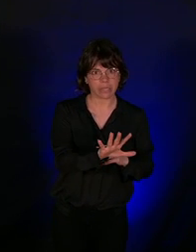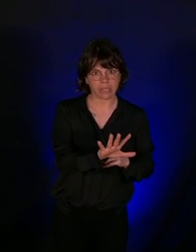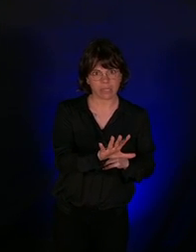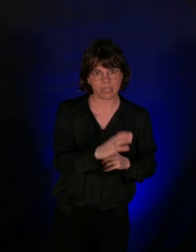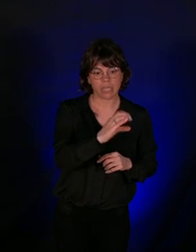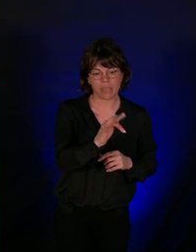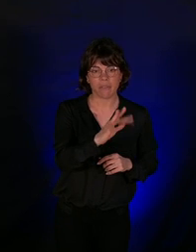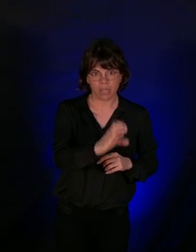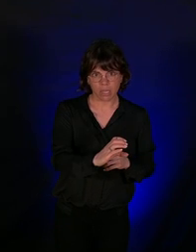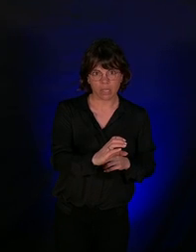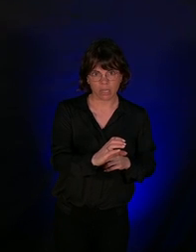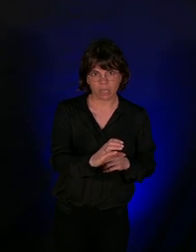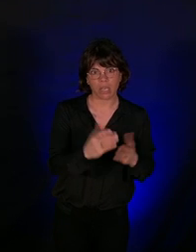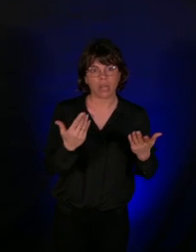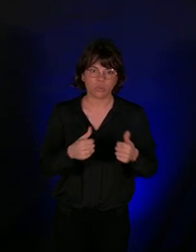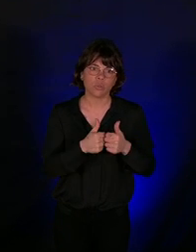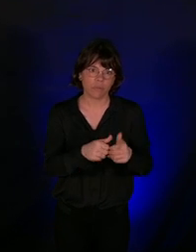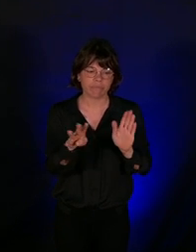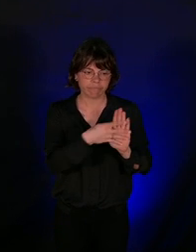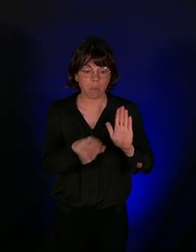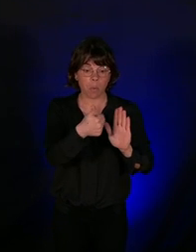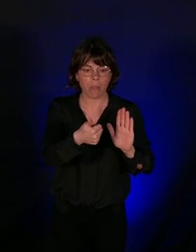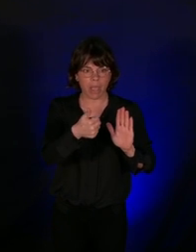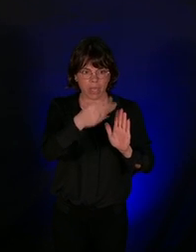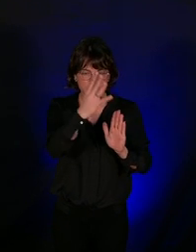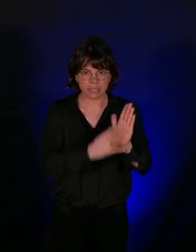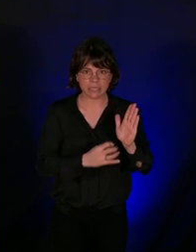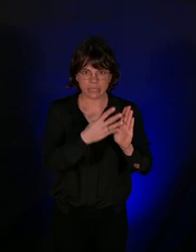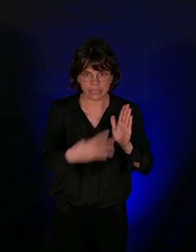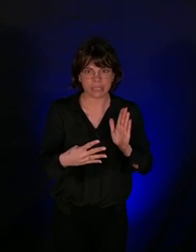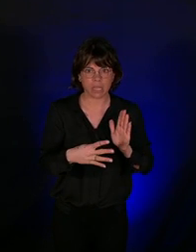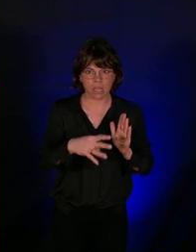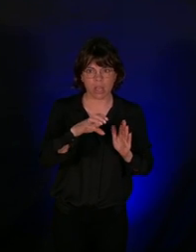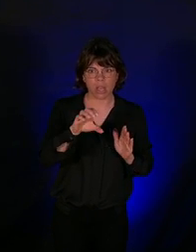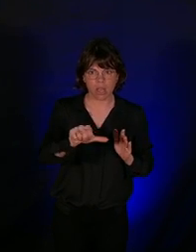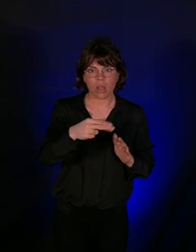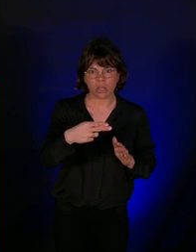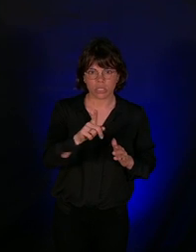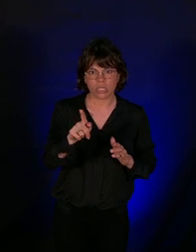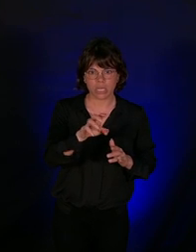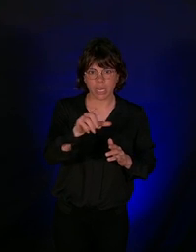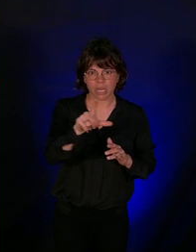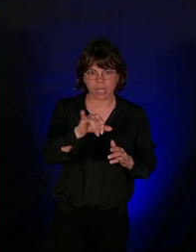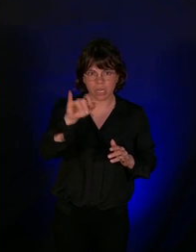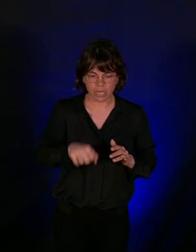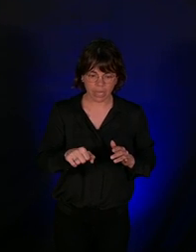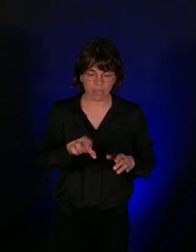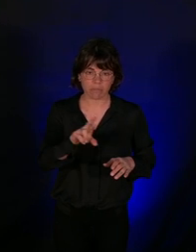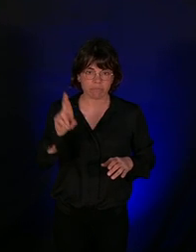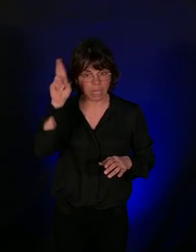la CFC en tenant compte du reté de la première liste d'Angélique Samaran de l'UD 65 pour des raisons